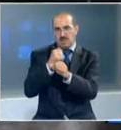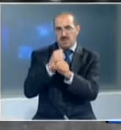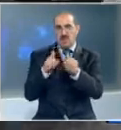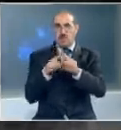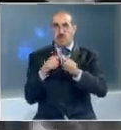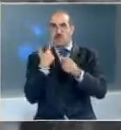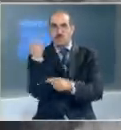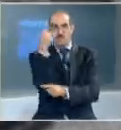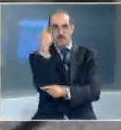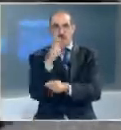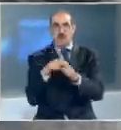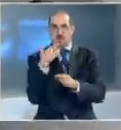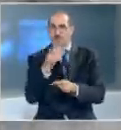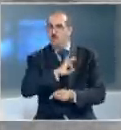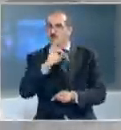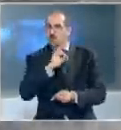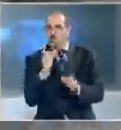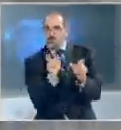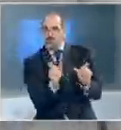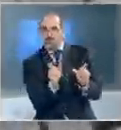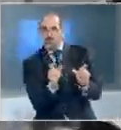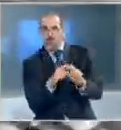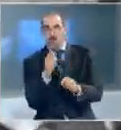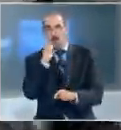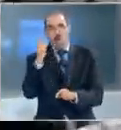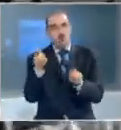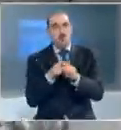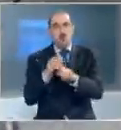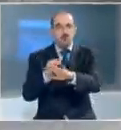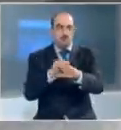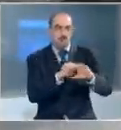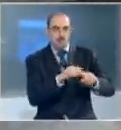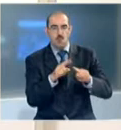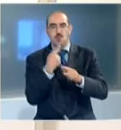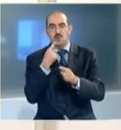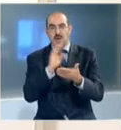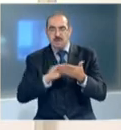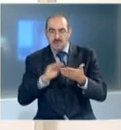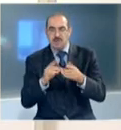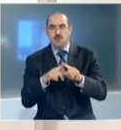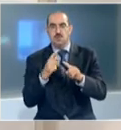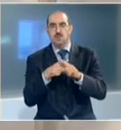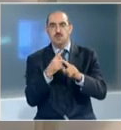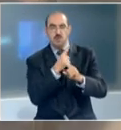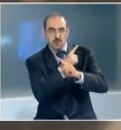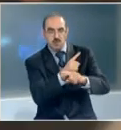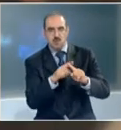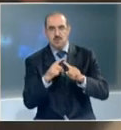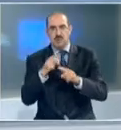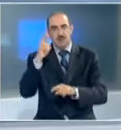على الحرب حيث لا تحسن المسالمة. إذن هو الداعي والعسكري والإداري والعابد الصوفي